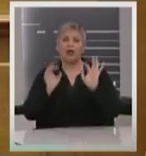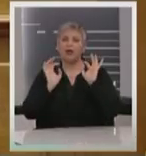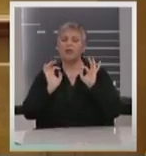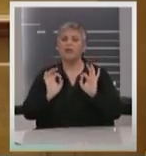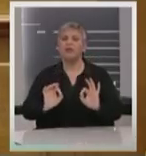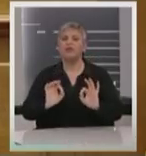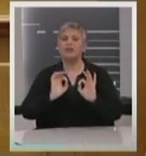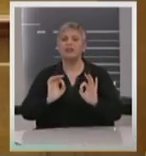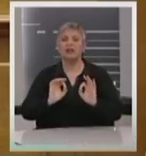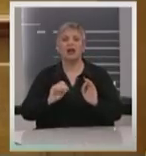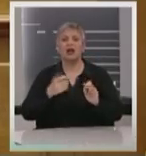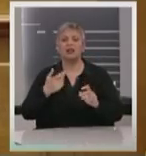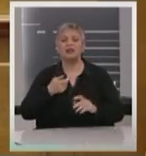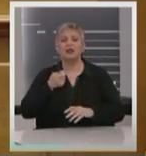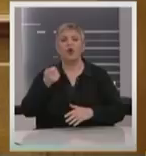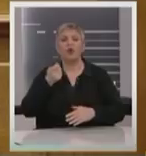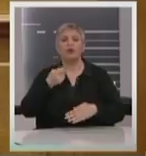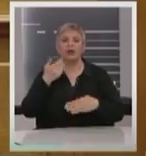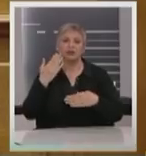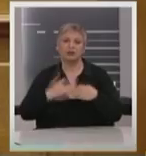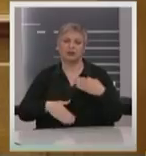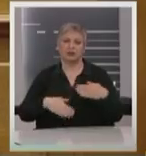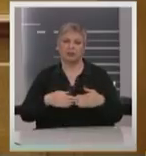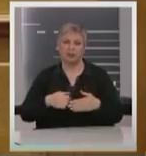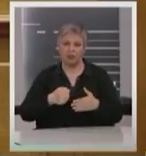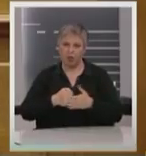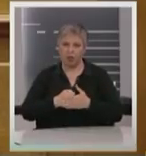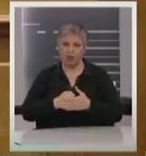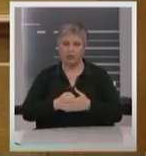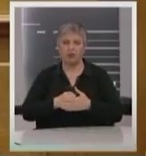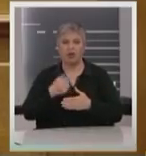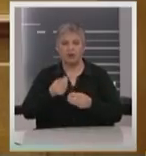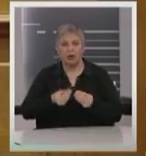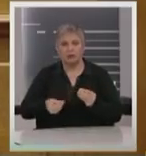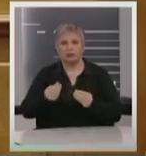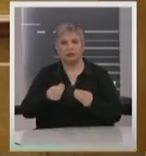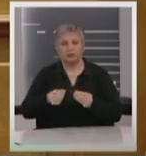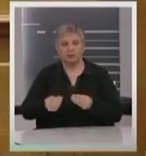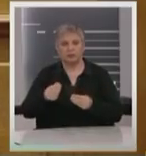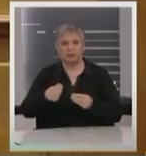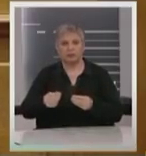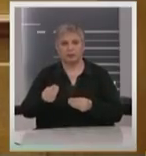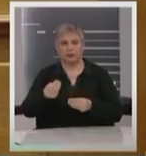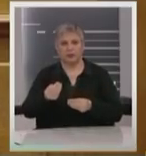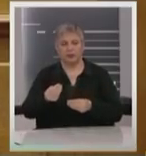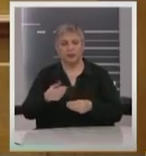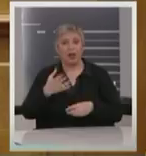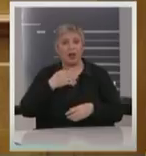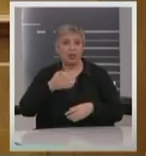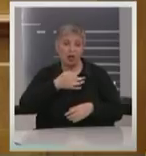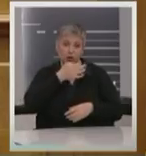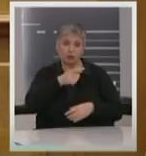οι ληξιπρόθεσμες οφειλές εξακολουθούν να αυξάνονται. Θα ήθελα να υπενθυμίσω